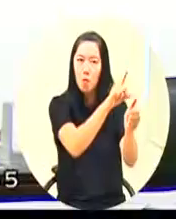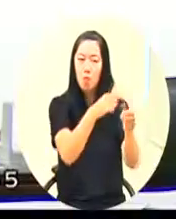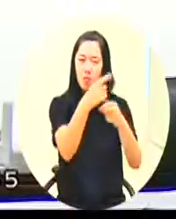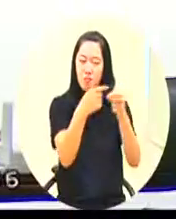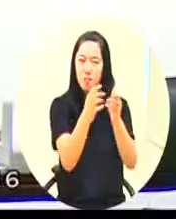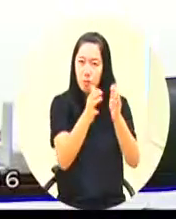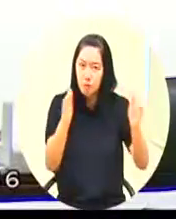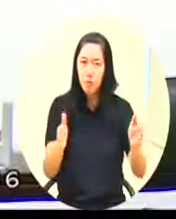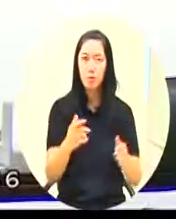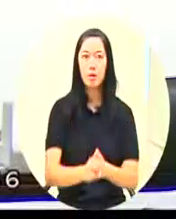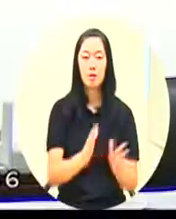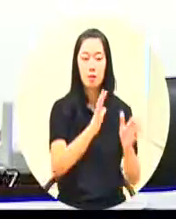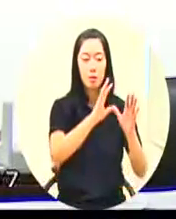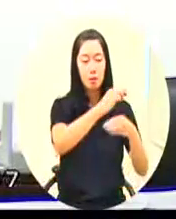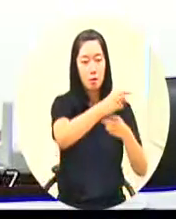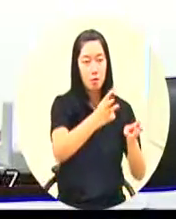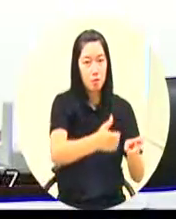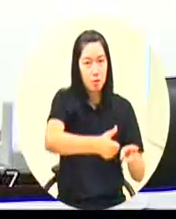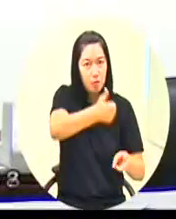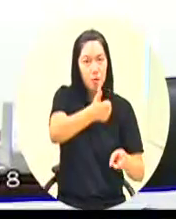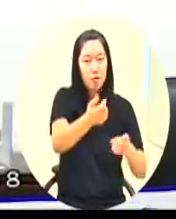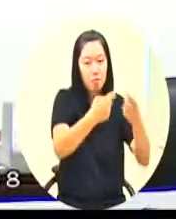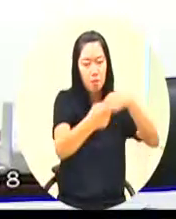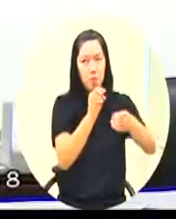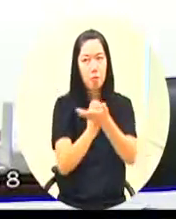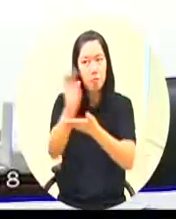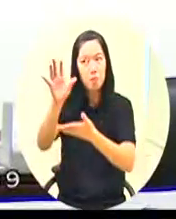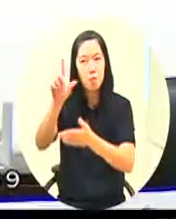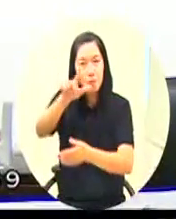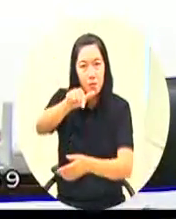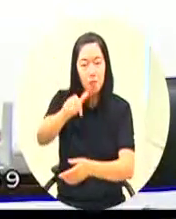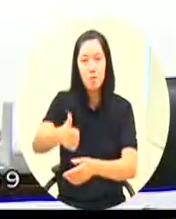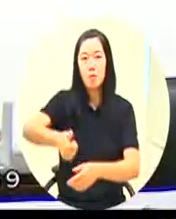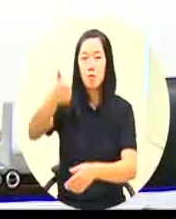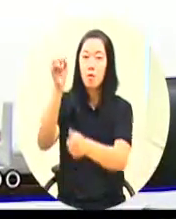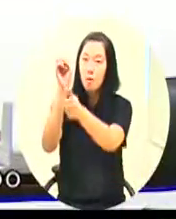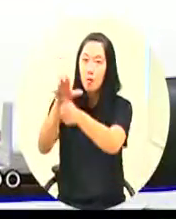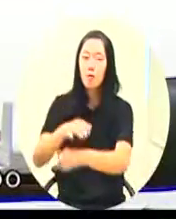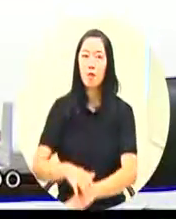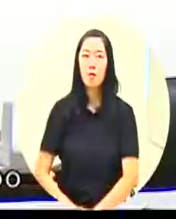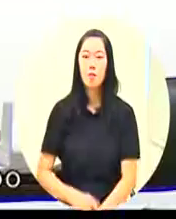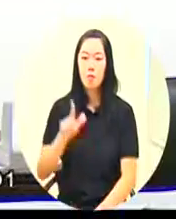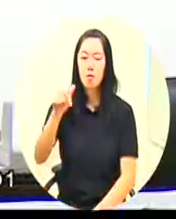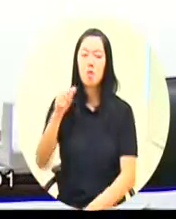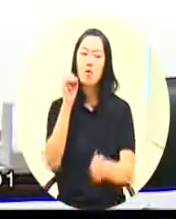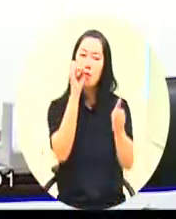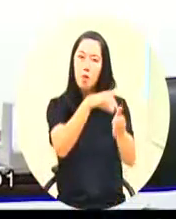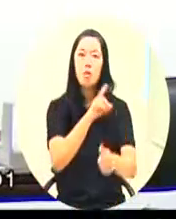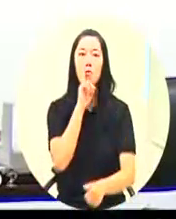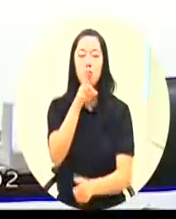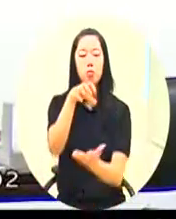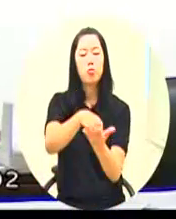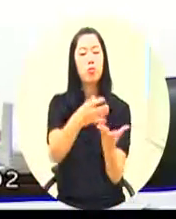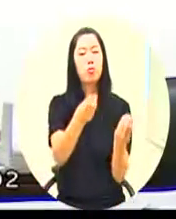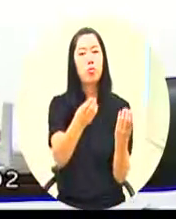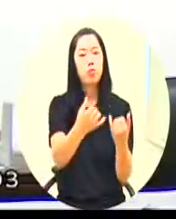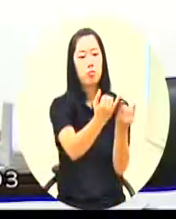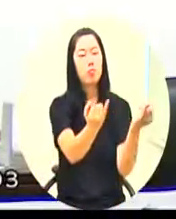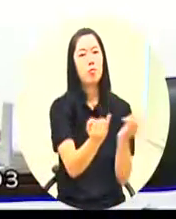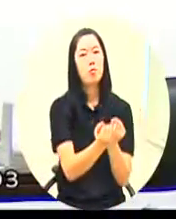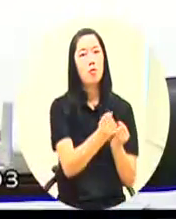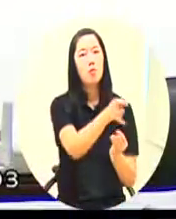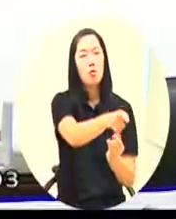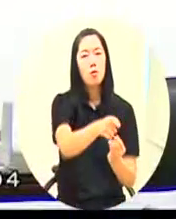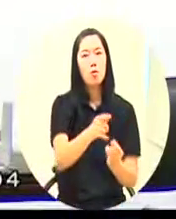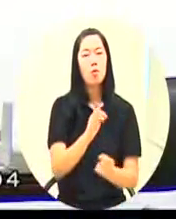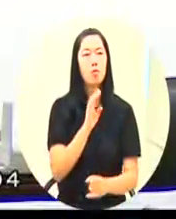班长又跟班导反映了一整年，整整一整年班导都说你们没进去没证据，你们这些女同学不要乱讲。